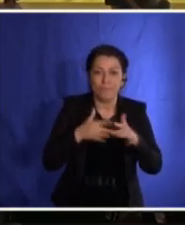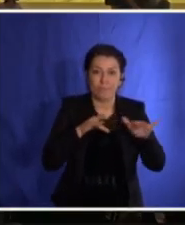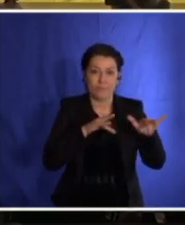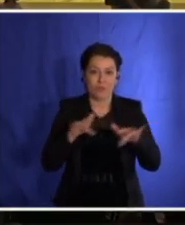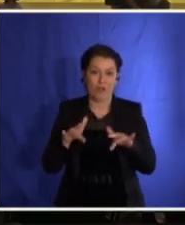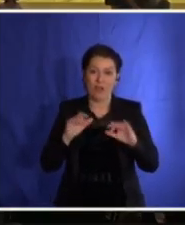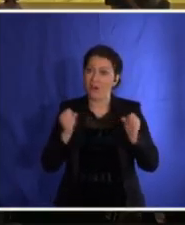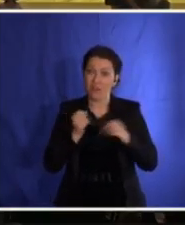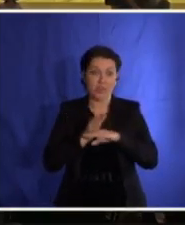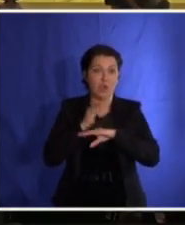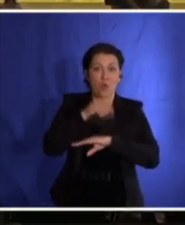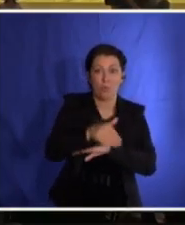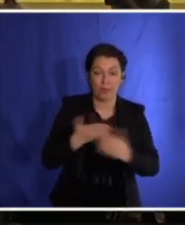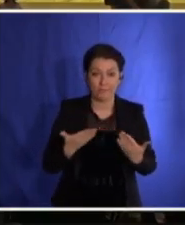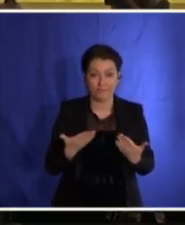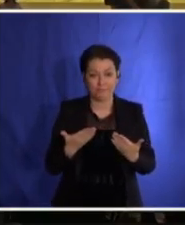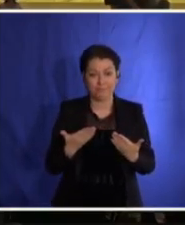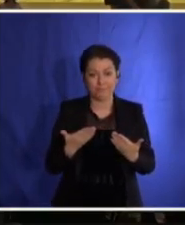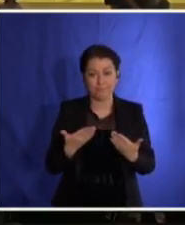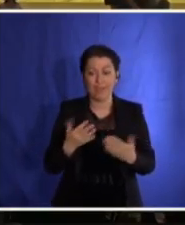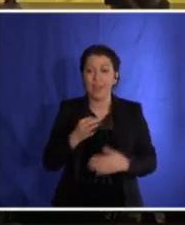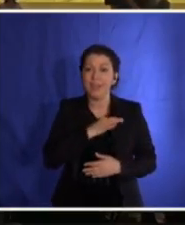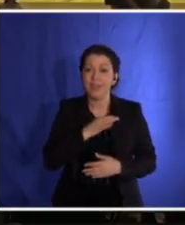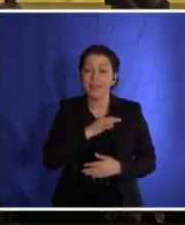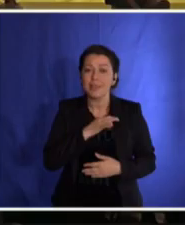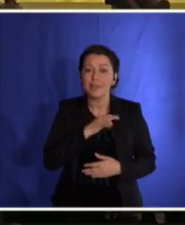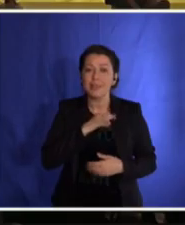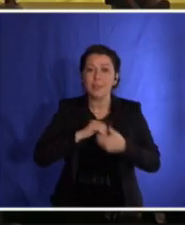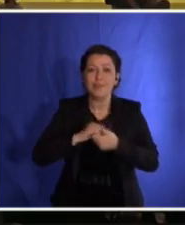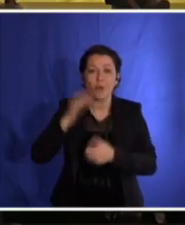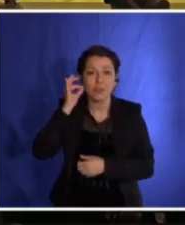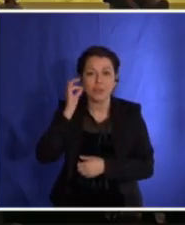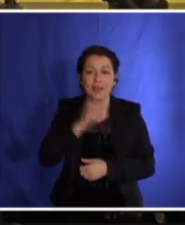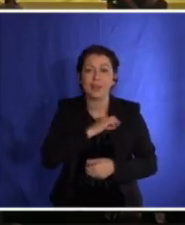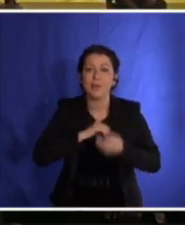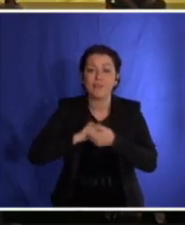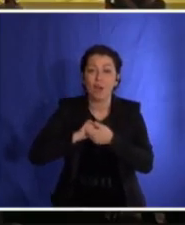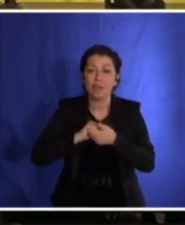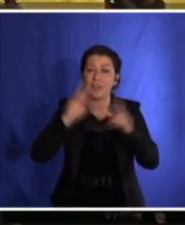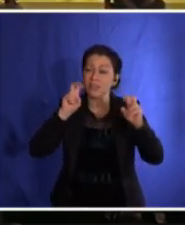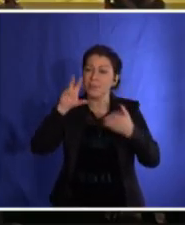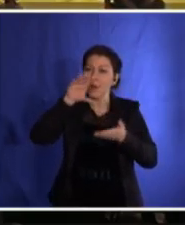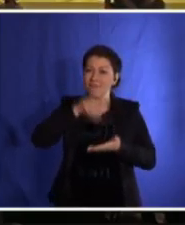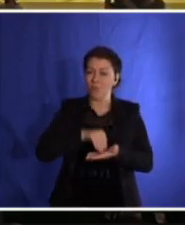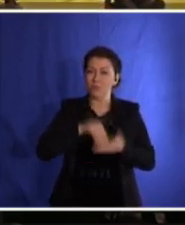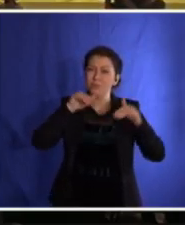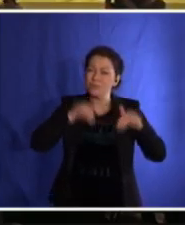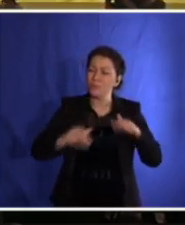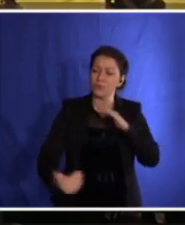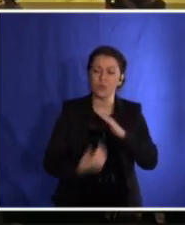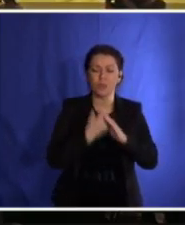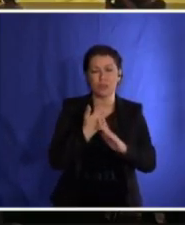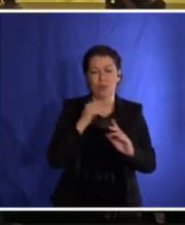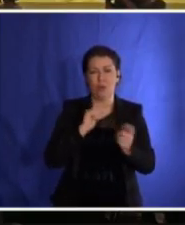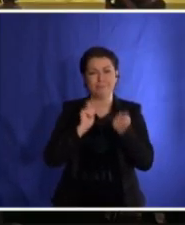Wir müssen Wohnen neu denken, liebe Freundinnen und Freunde. Die Gesellschaft verlangt von der